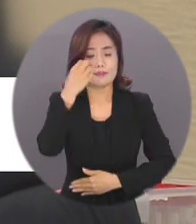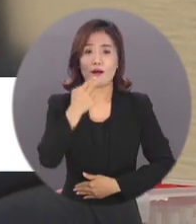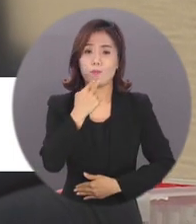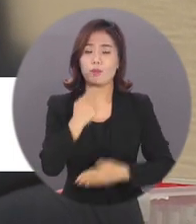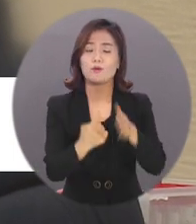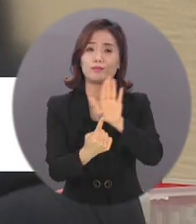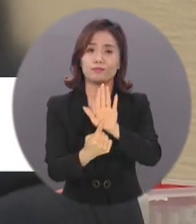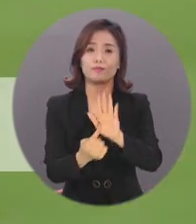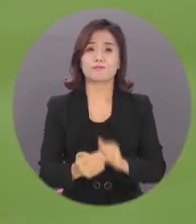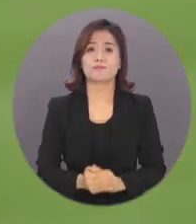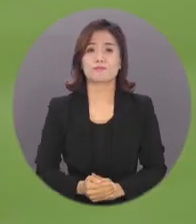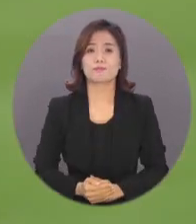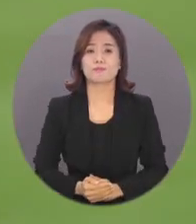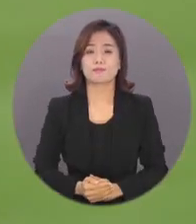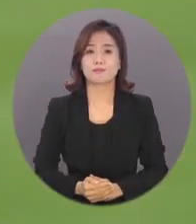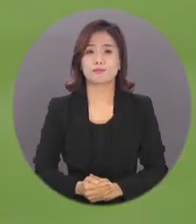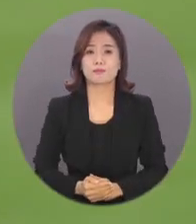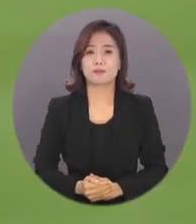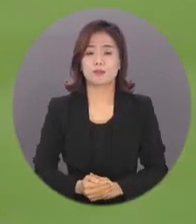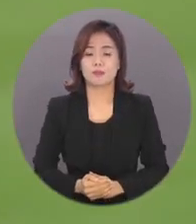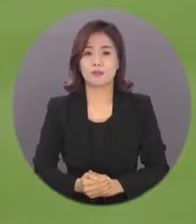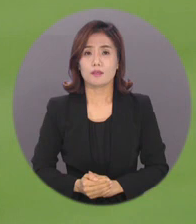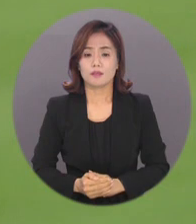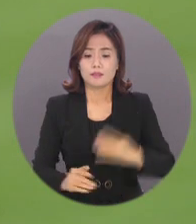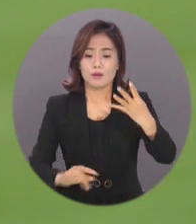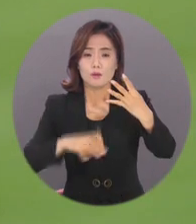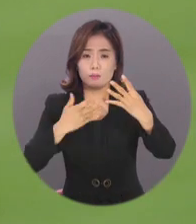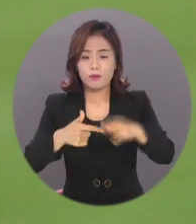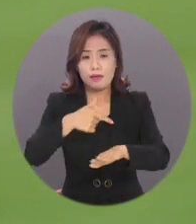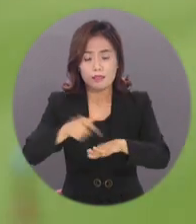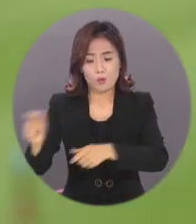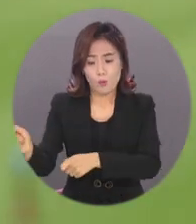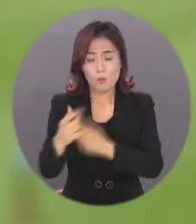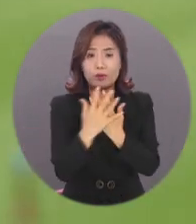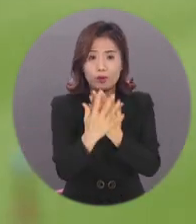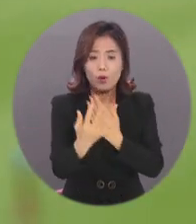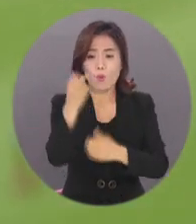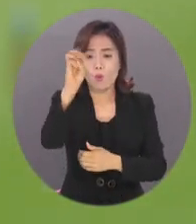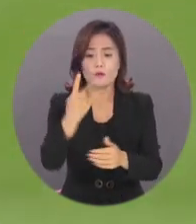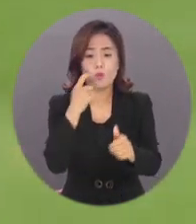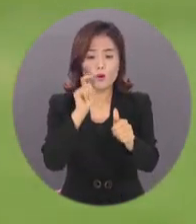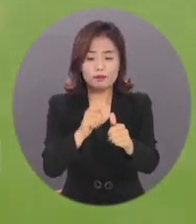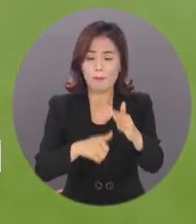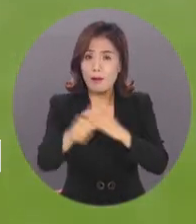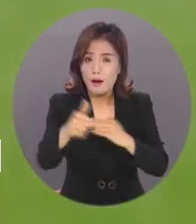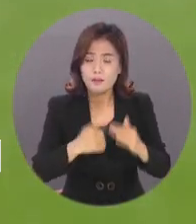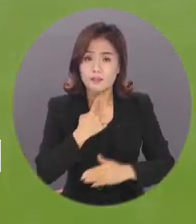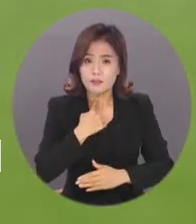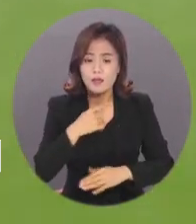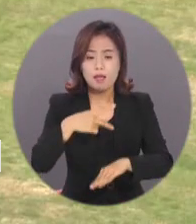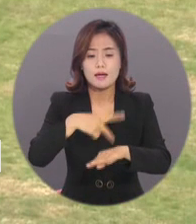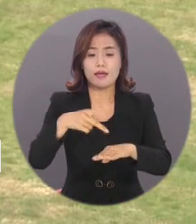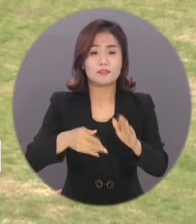음성으로 확인됐습니다. 한편 지난 18일 강진에서 열린 골프대회에 광주 확진자가 다녀가면서 이승옥